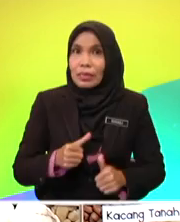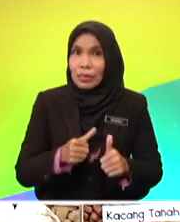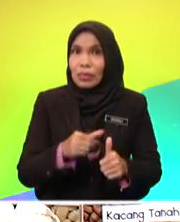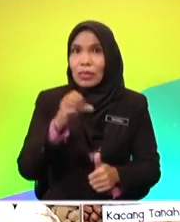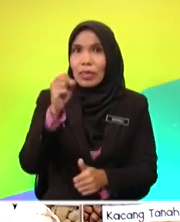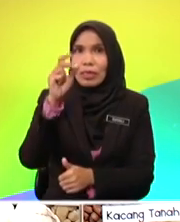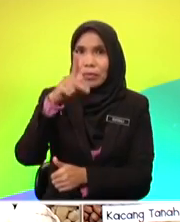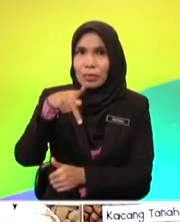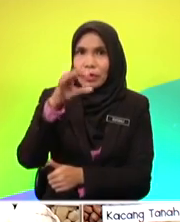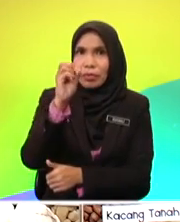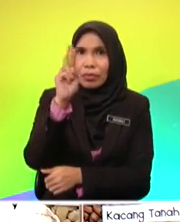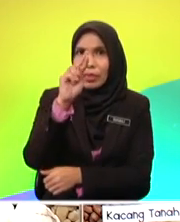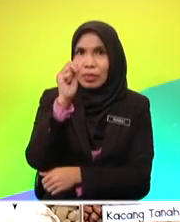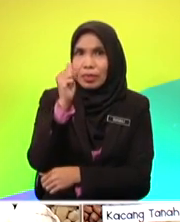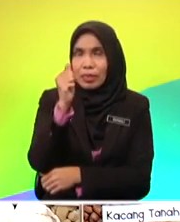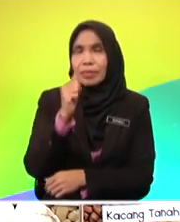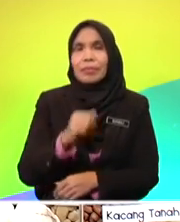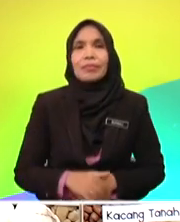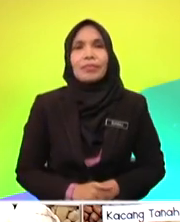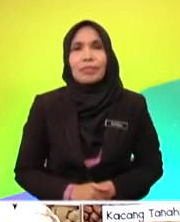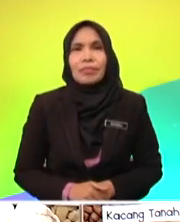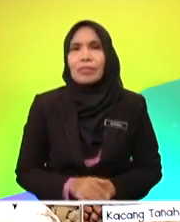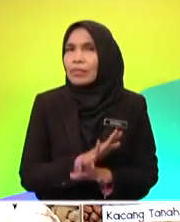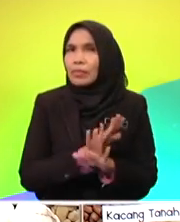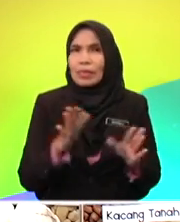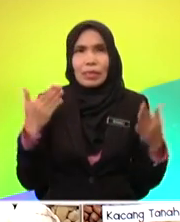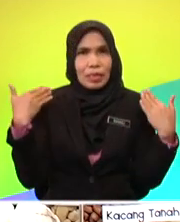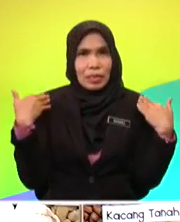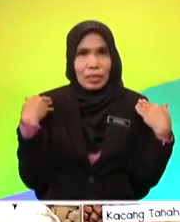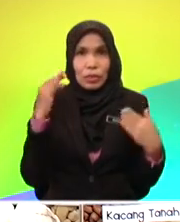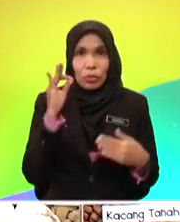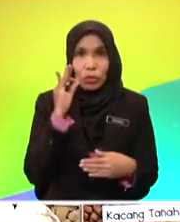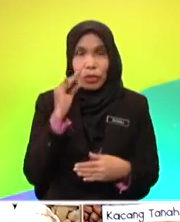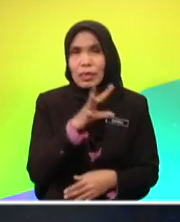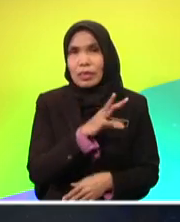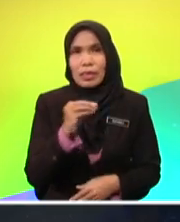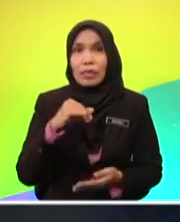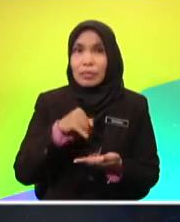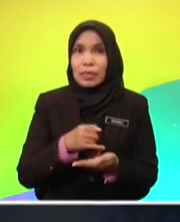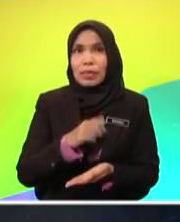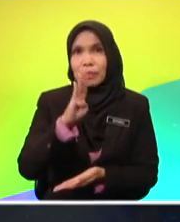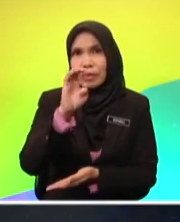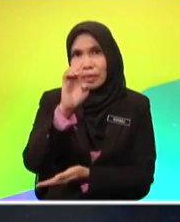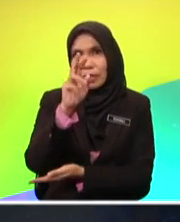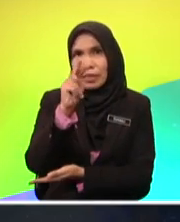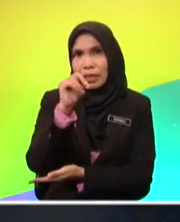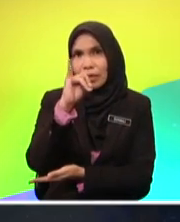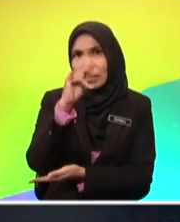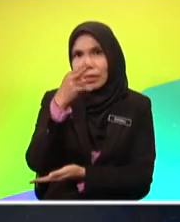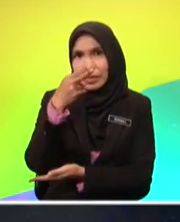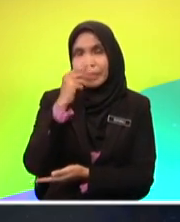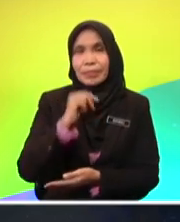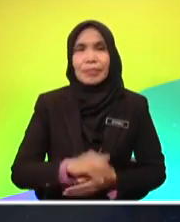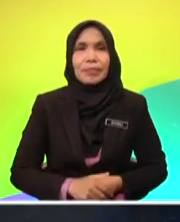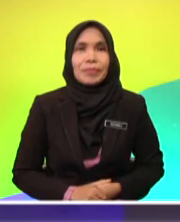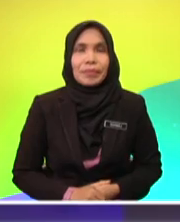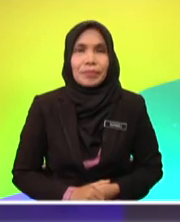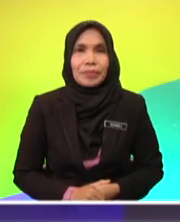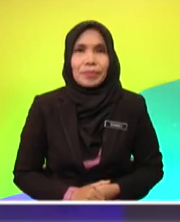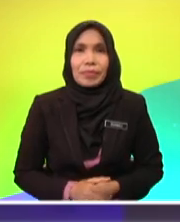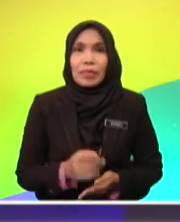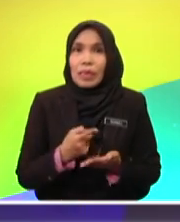juga tidak menghasilkan buah ataupun biji bening. Okey, faham dan jelas, cikgu. Baik, seterusnya apa lagi yang